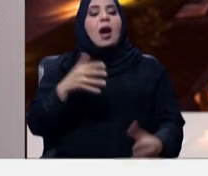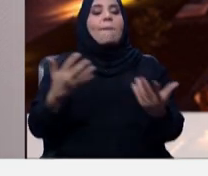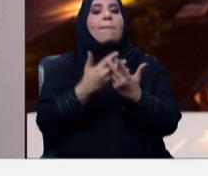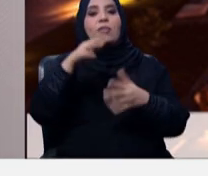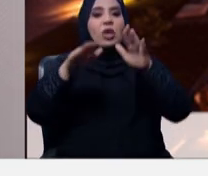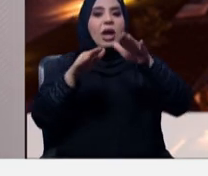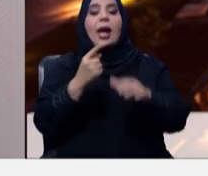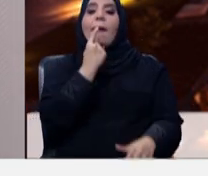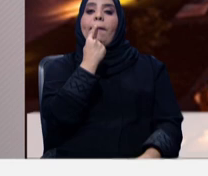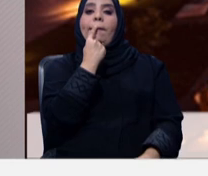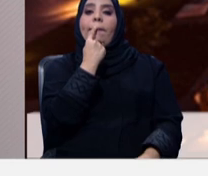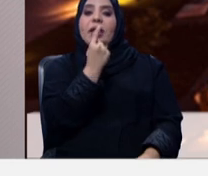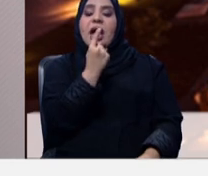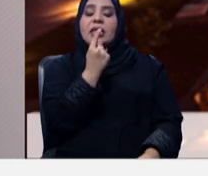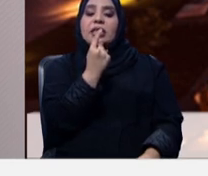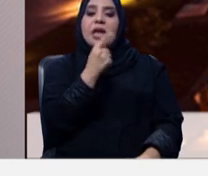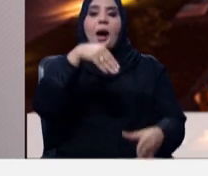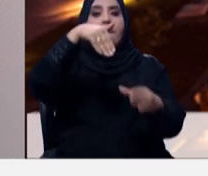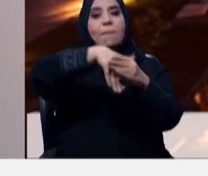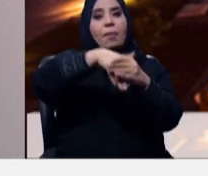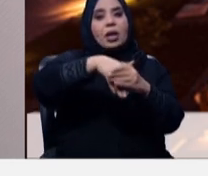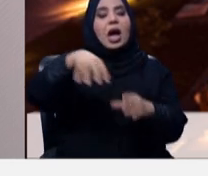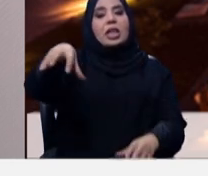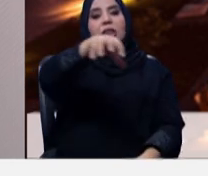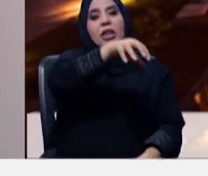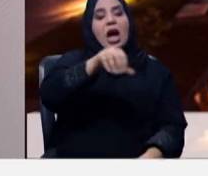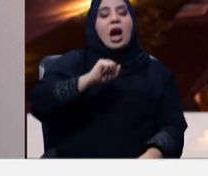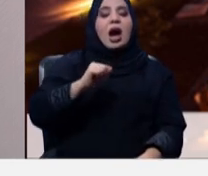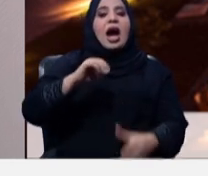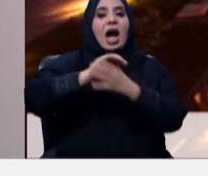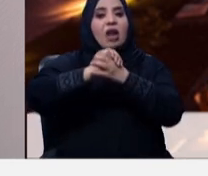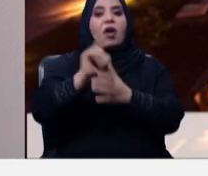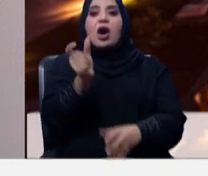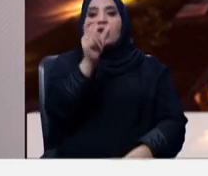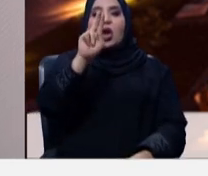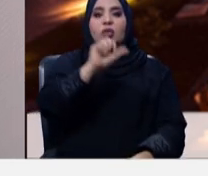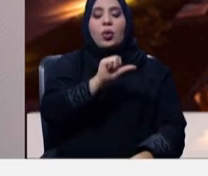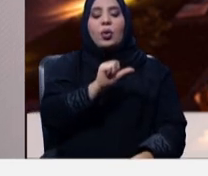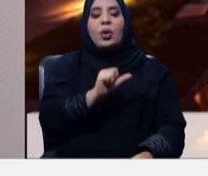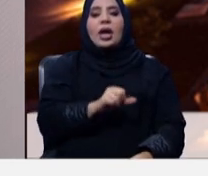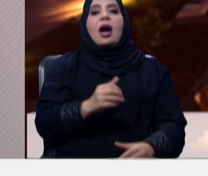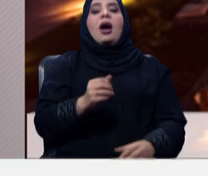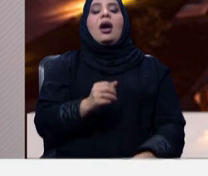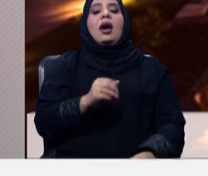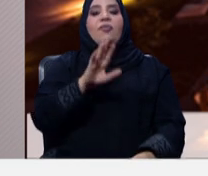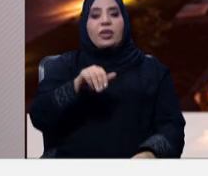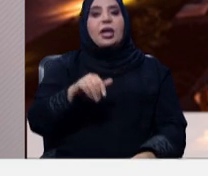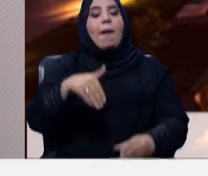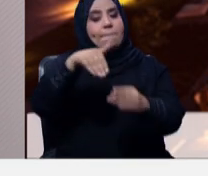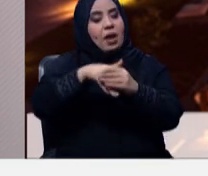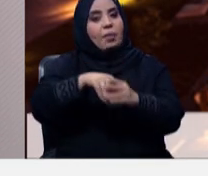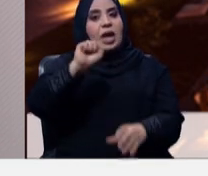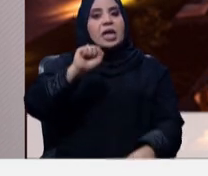100 برلماني من برلمانات دول حلف الناتو وكذلك برلمانات دول متوسطية وشرق